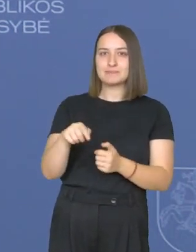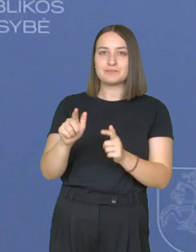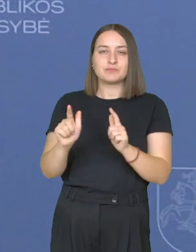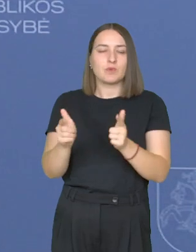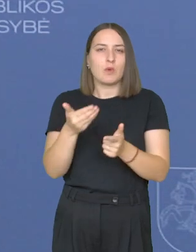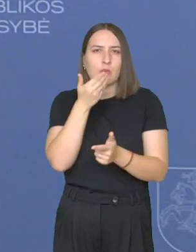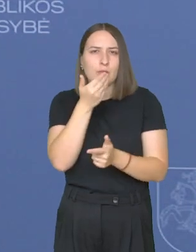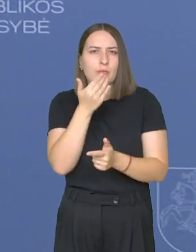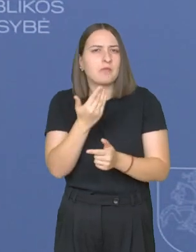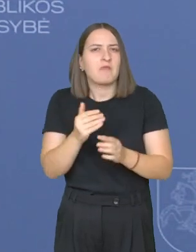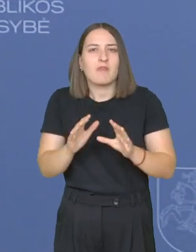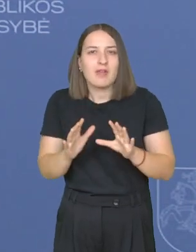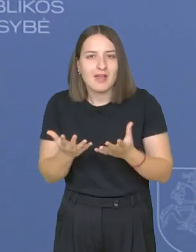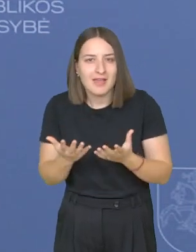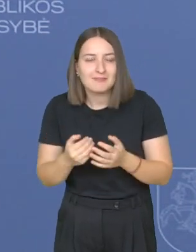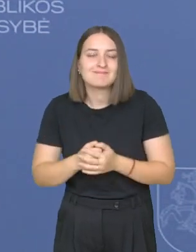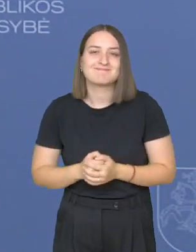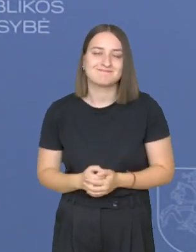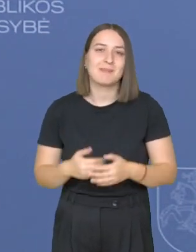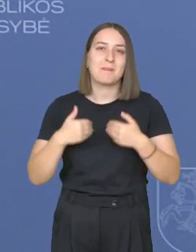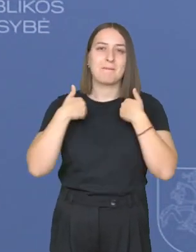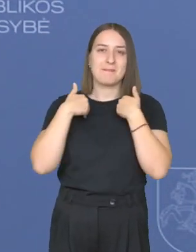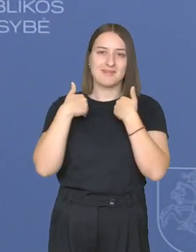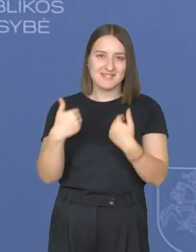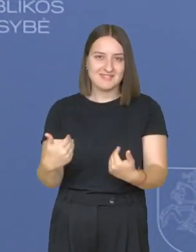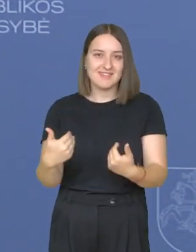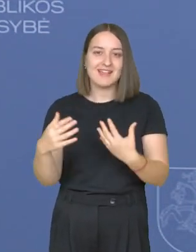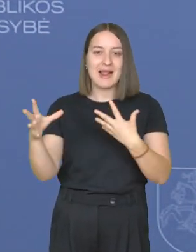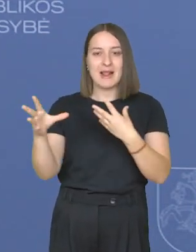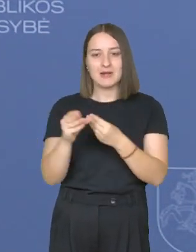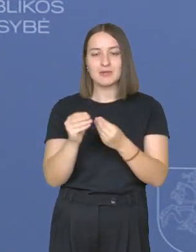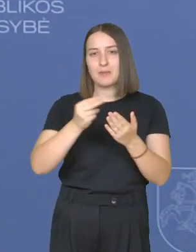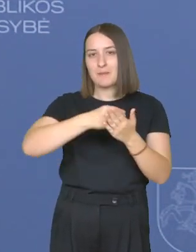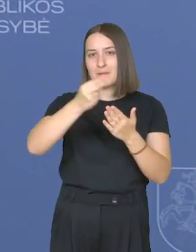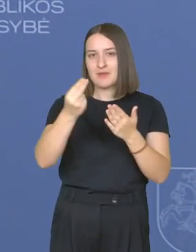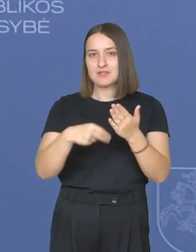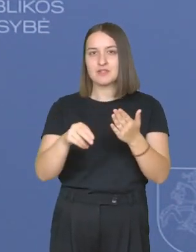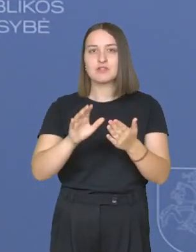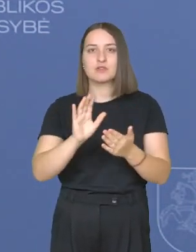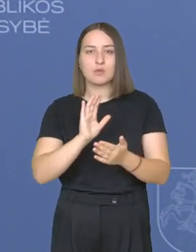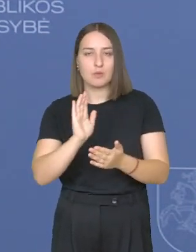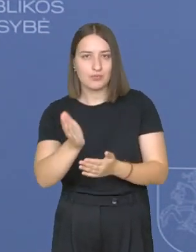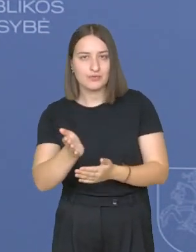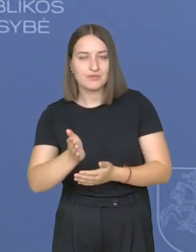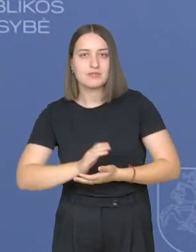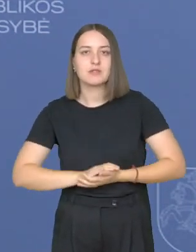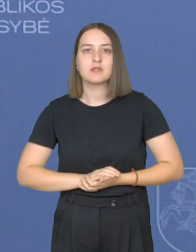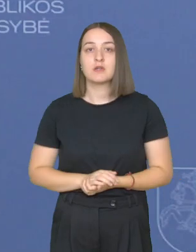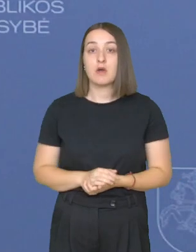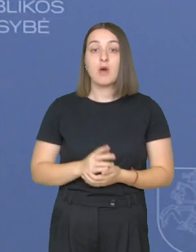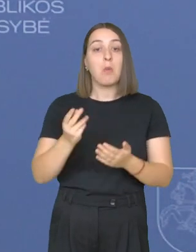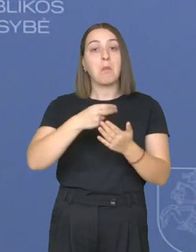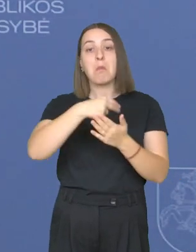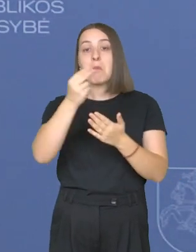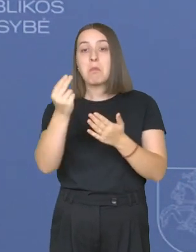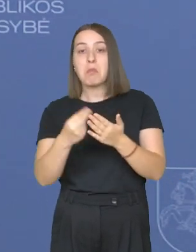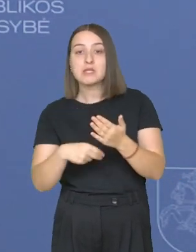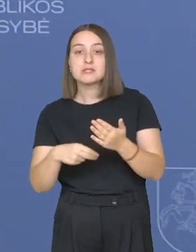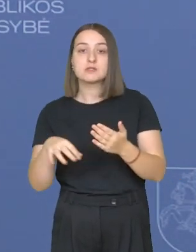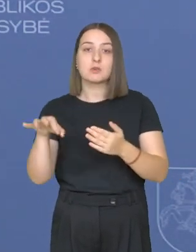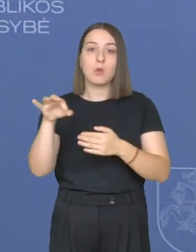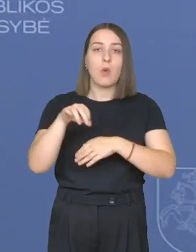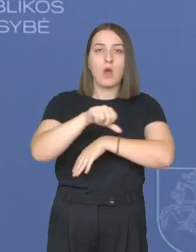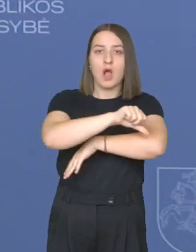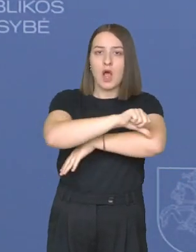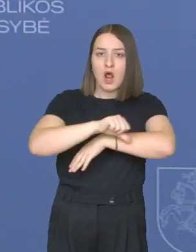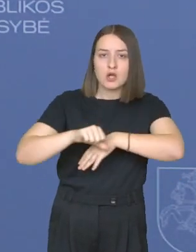respublikos vyriausybės kurri pasirašys finansų ir krašto apsaugos ministrai a dėl mūsų gynybos